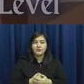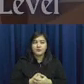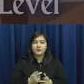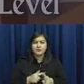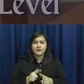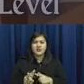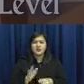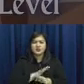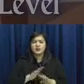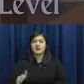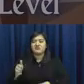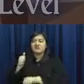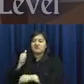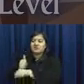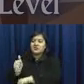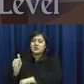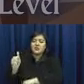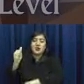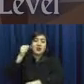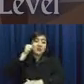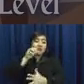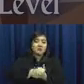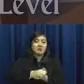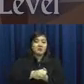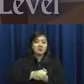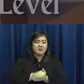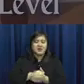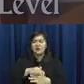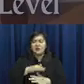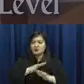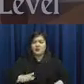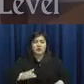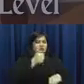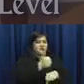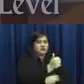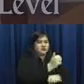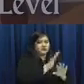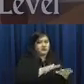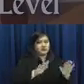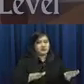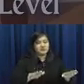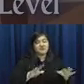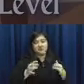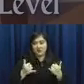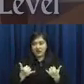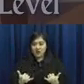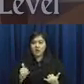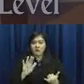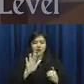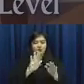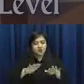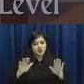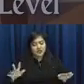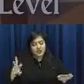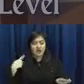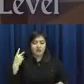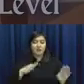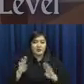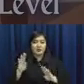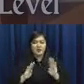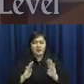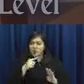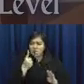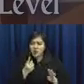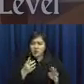nating babae at masaya natin sisihin yung anak natin. Ngayon, yung anak natin nagka-problema. Yung anak mo ngayon nagka-problema. Sino sisihin mo